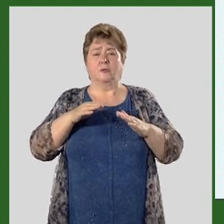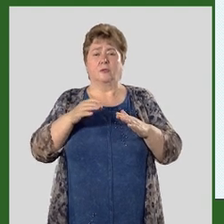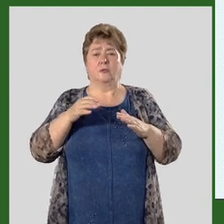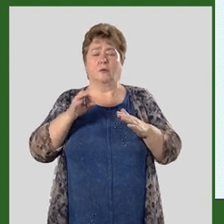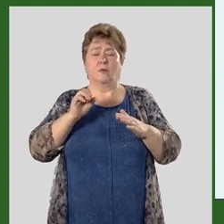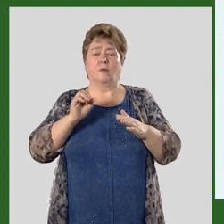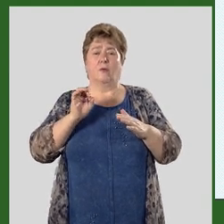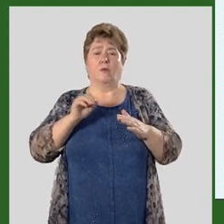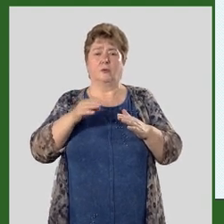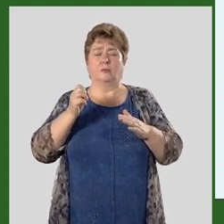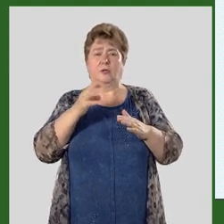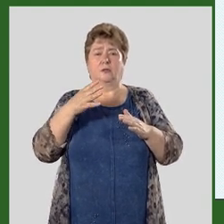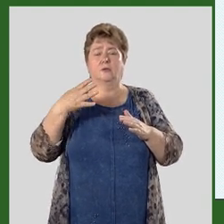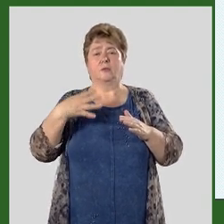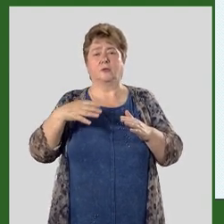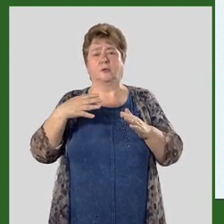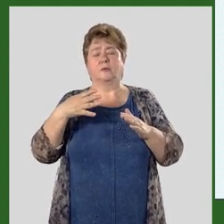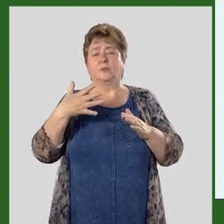до 59 лет.